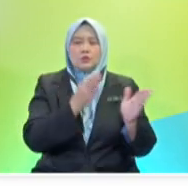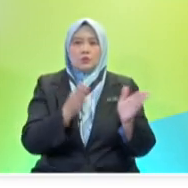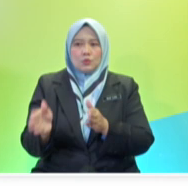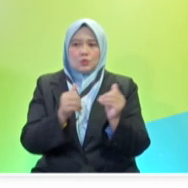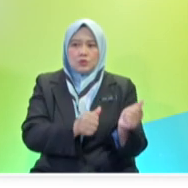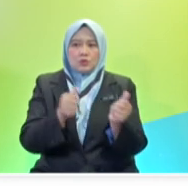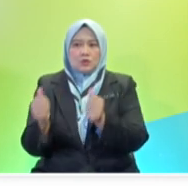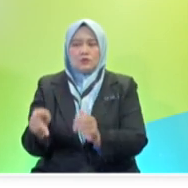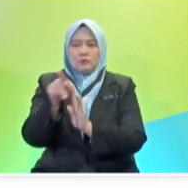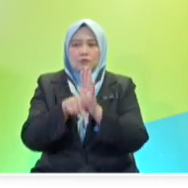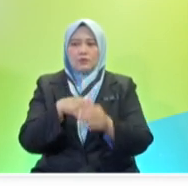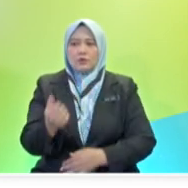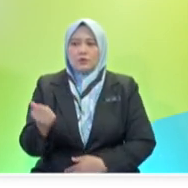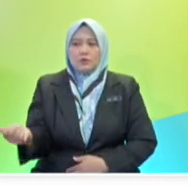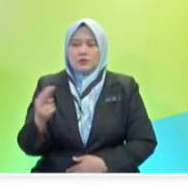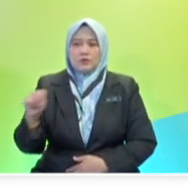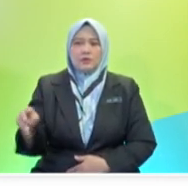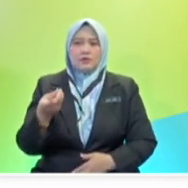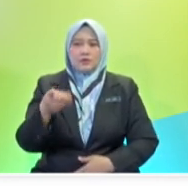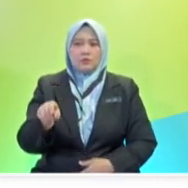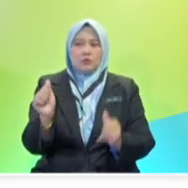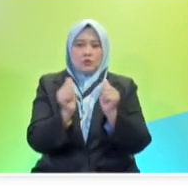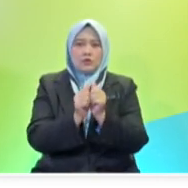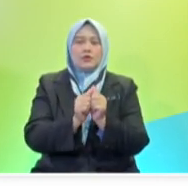dapur dengan kemas.